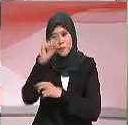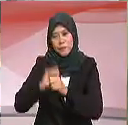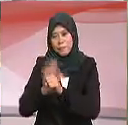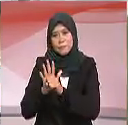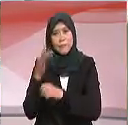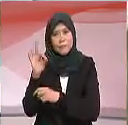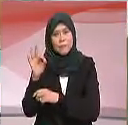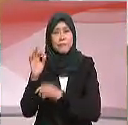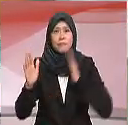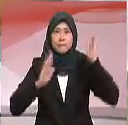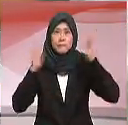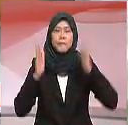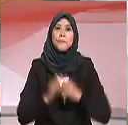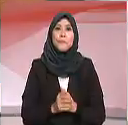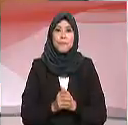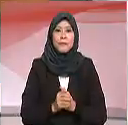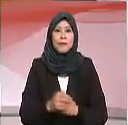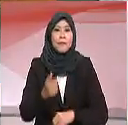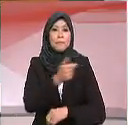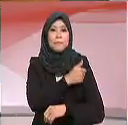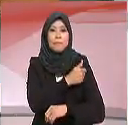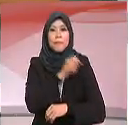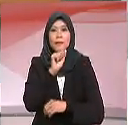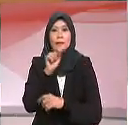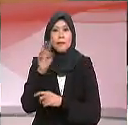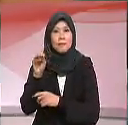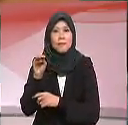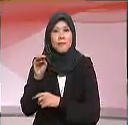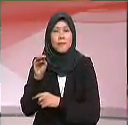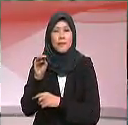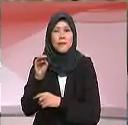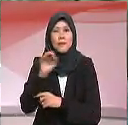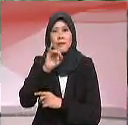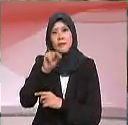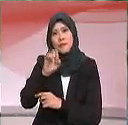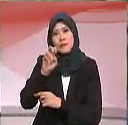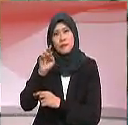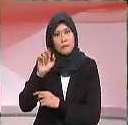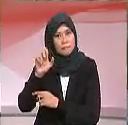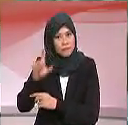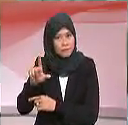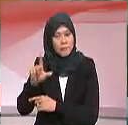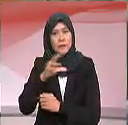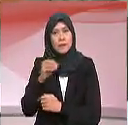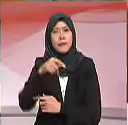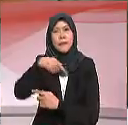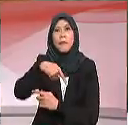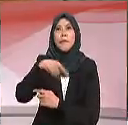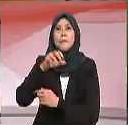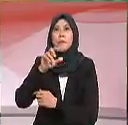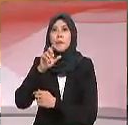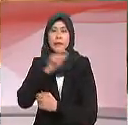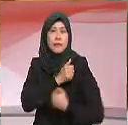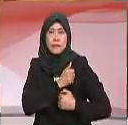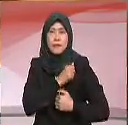COVID-19 kebangsaan. Panglima Angkatan Tentera Malaysia ATM Jeneral Tan Sri Afendi Buang, Panglima Tentera Darat Jeneral